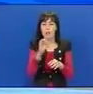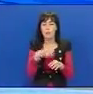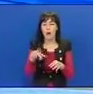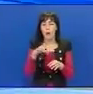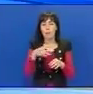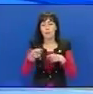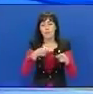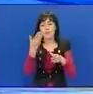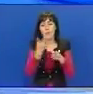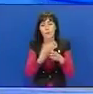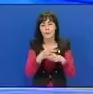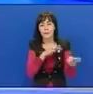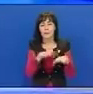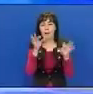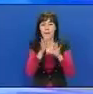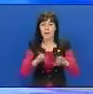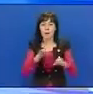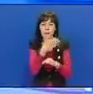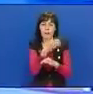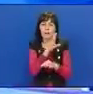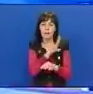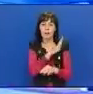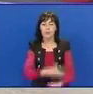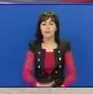әкімдігі мұрындық болған шара Тәуелсіздік саябағында өтті.